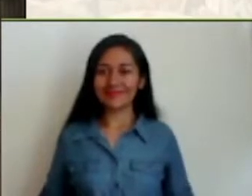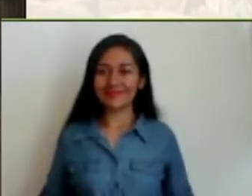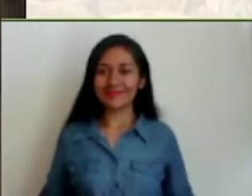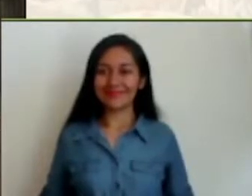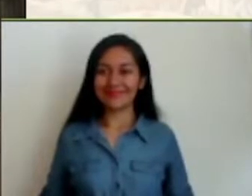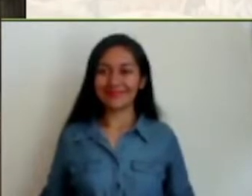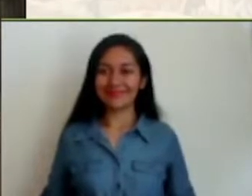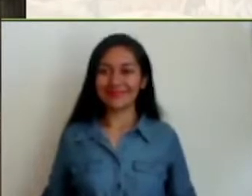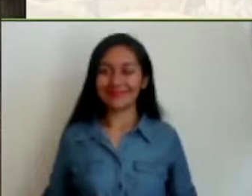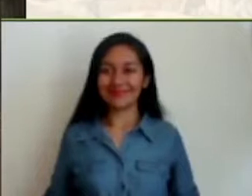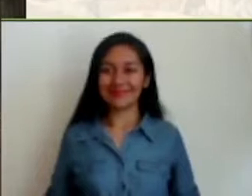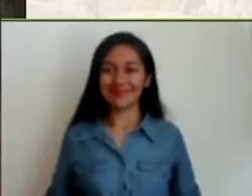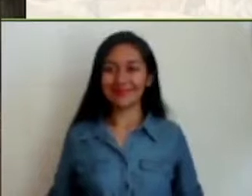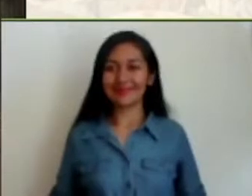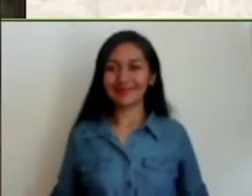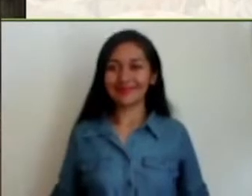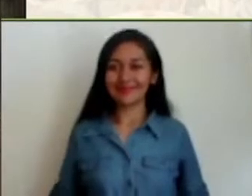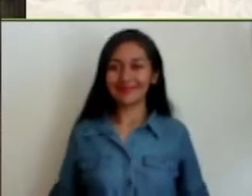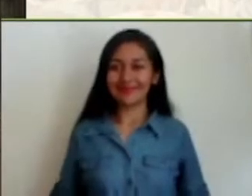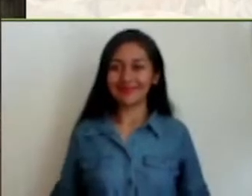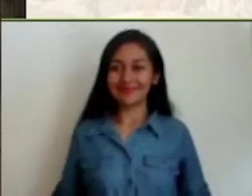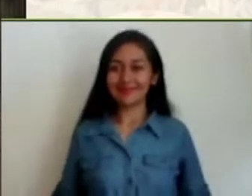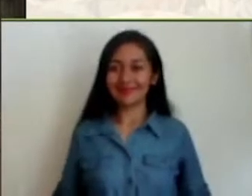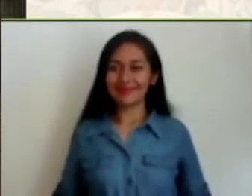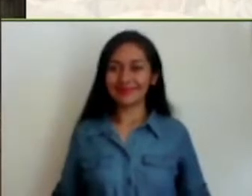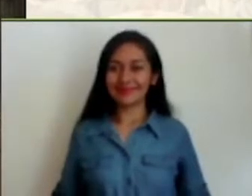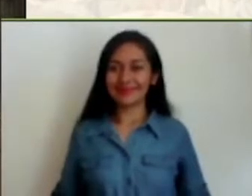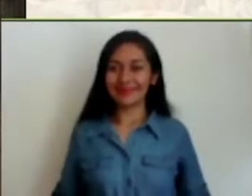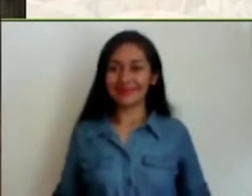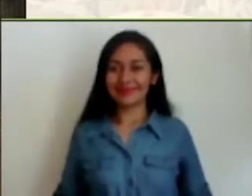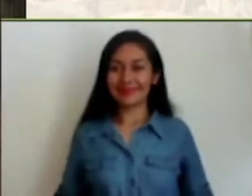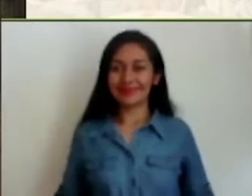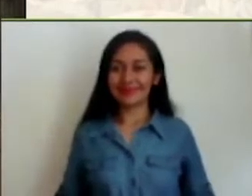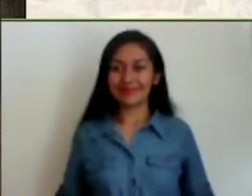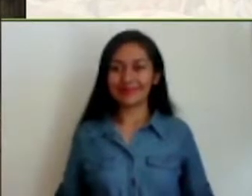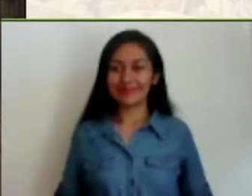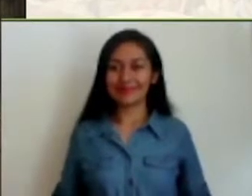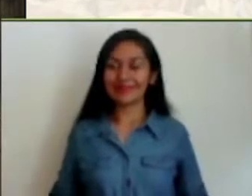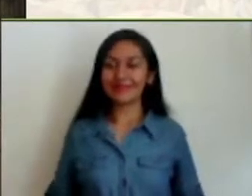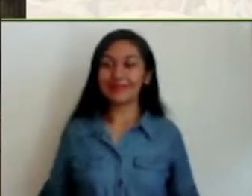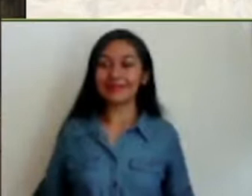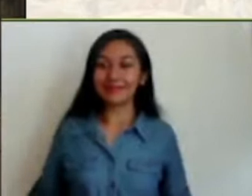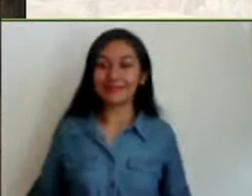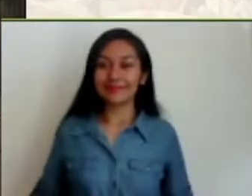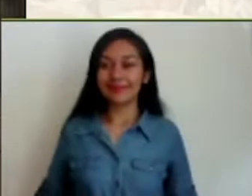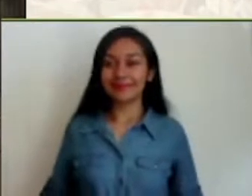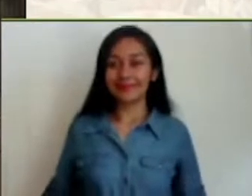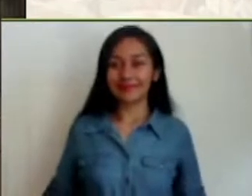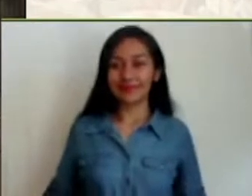l'interpretazione di raffigurazioni dai molteplici significati simbolici di interesse storico-medico.